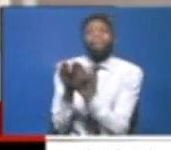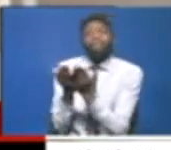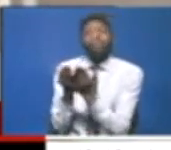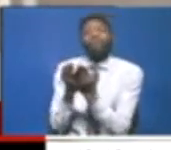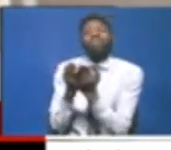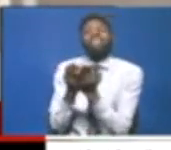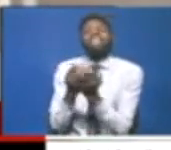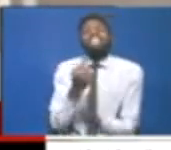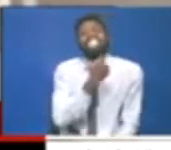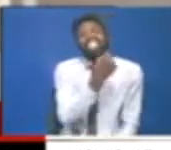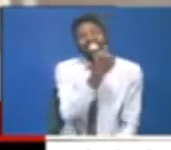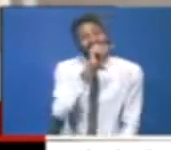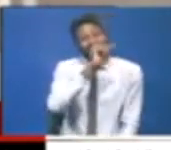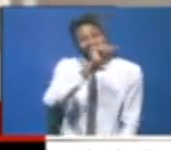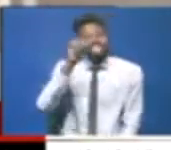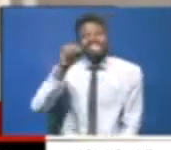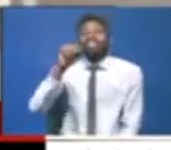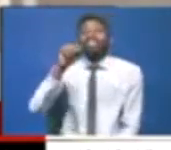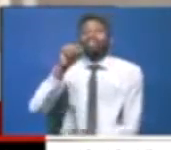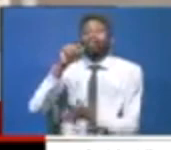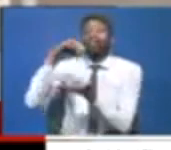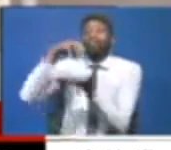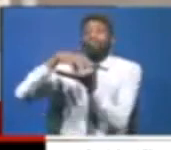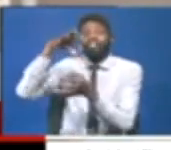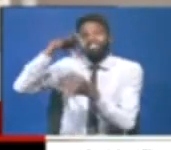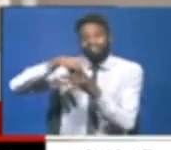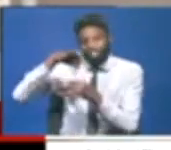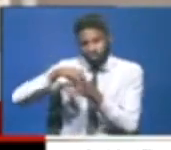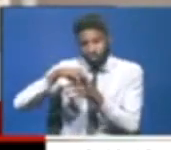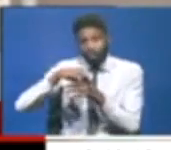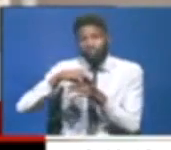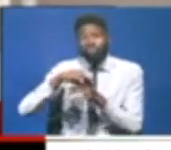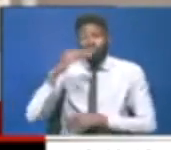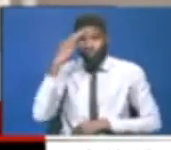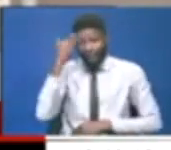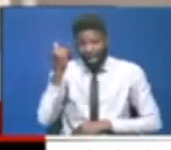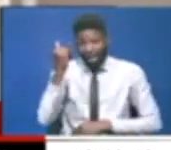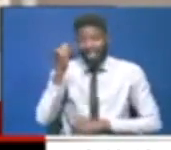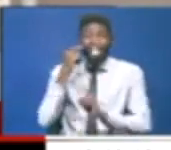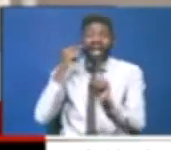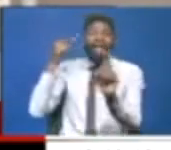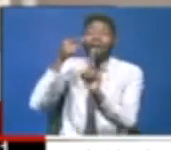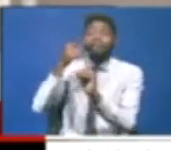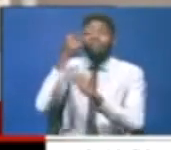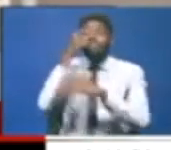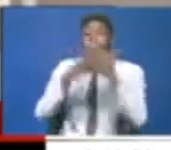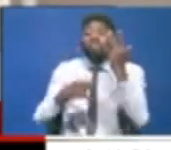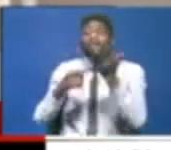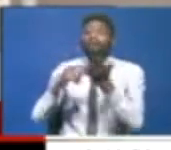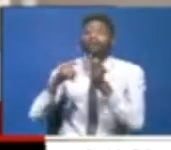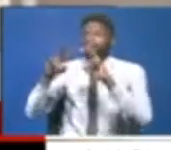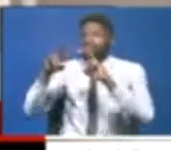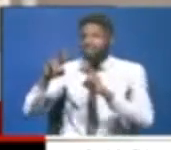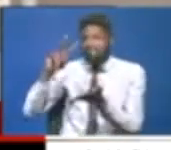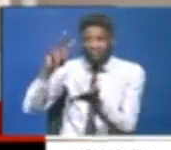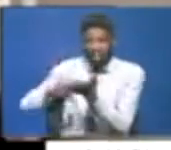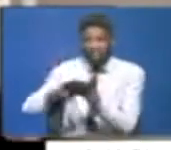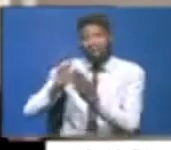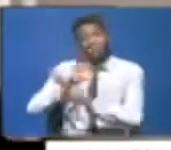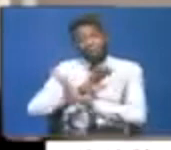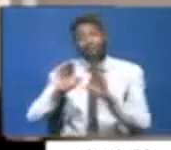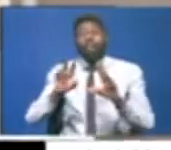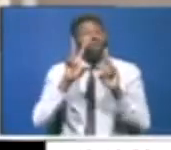hivyo ni sababu nyingi, sio tu kwa sababu ya kuverify kama uko katika BVR na uko pia katika register. Kwa